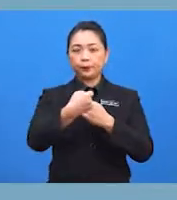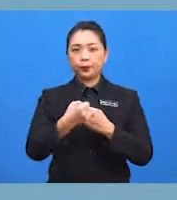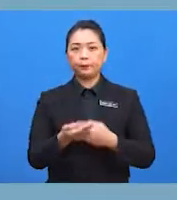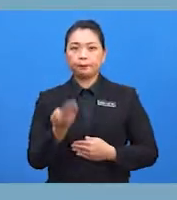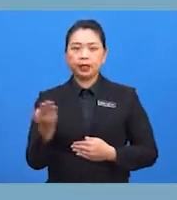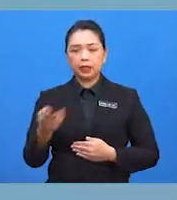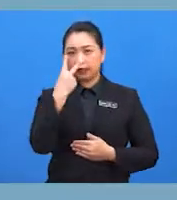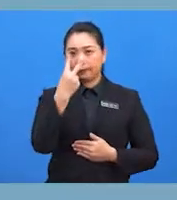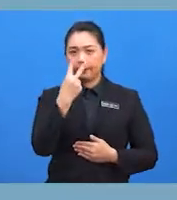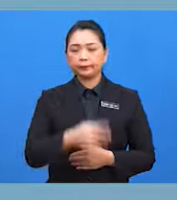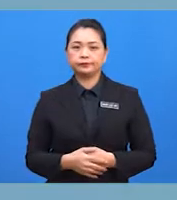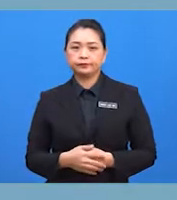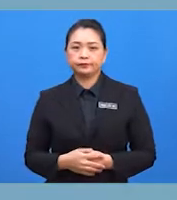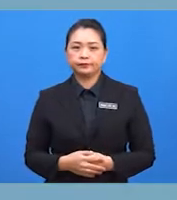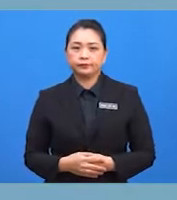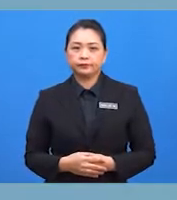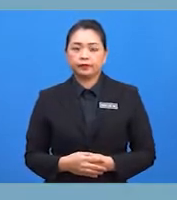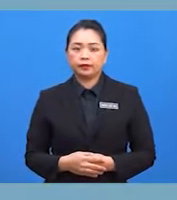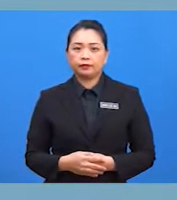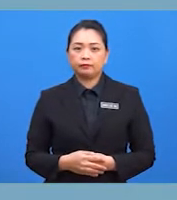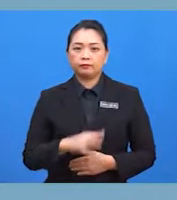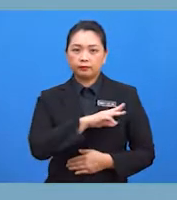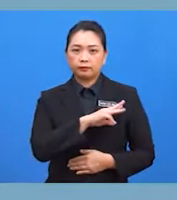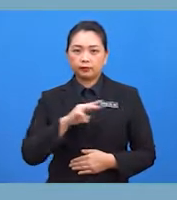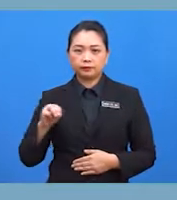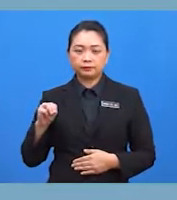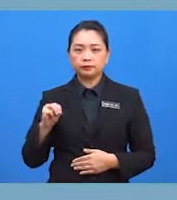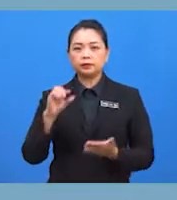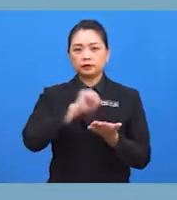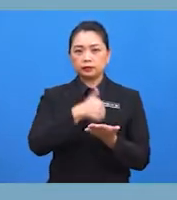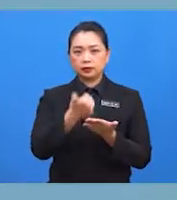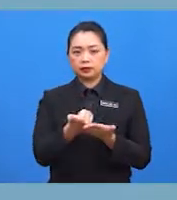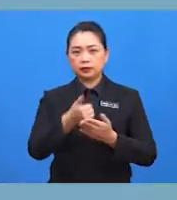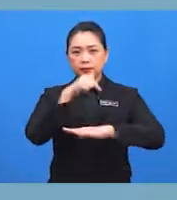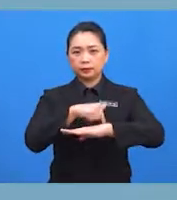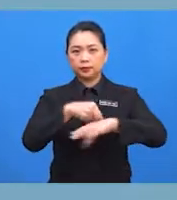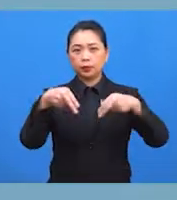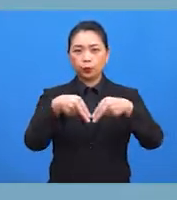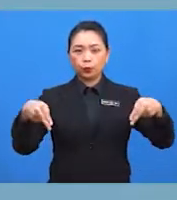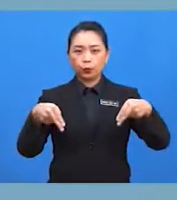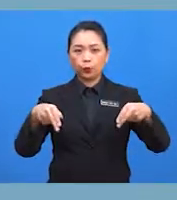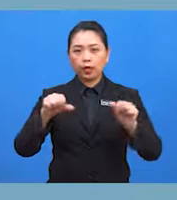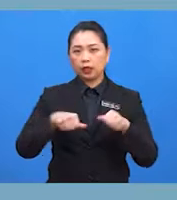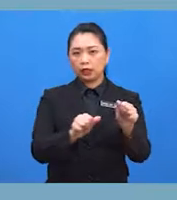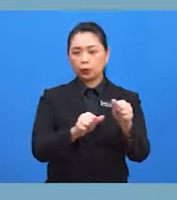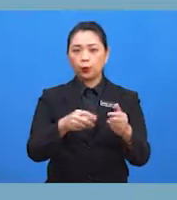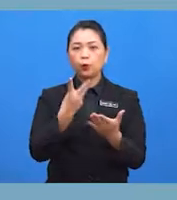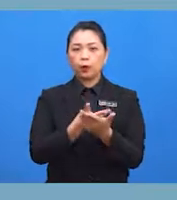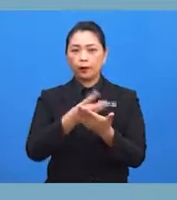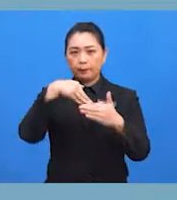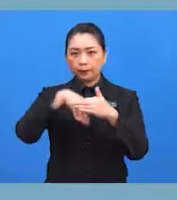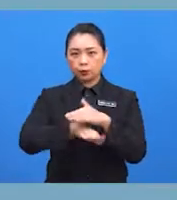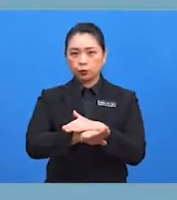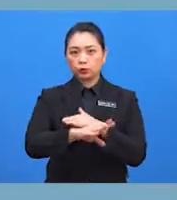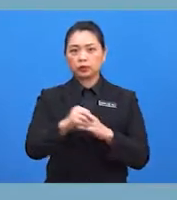nampak. Manakala akaun semasa adalah untuk mengukur aliran wang masuk dan